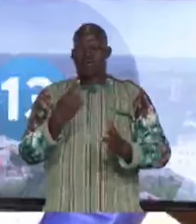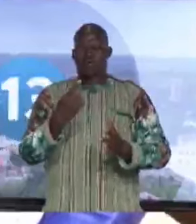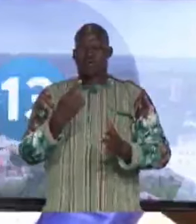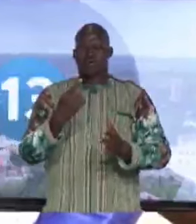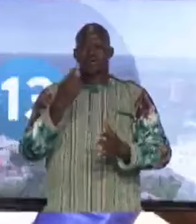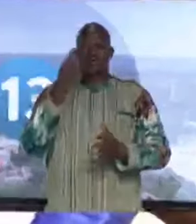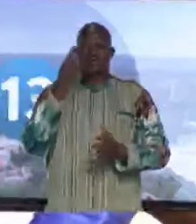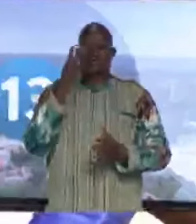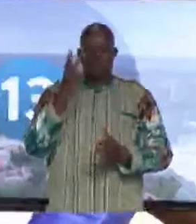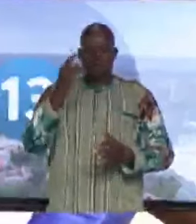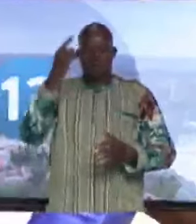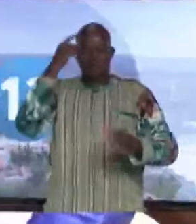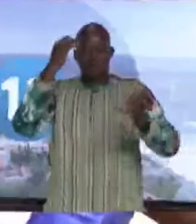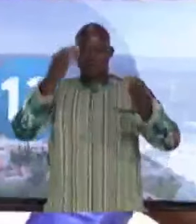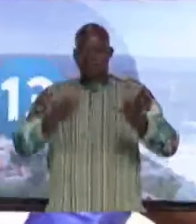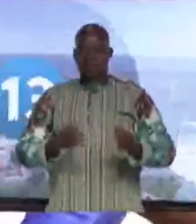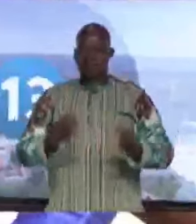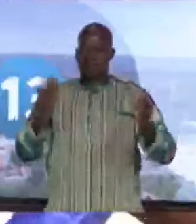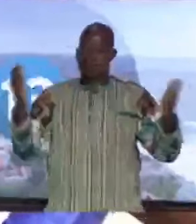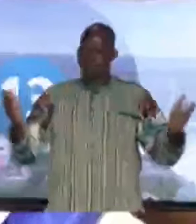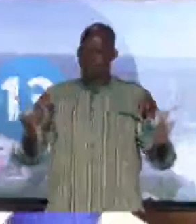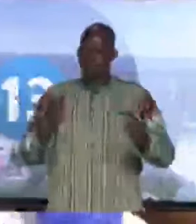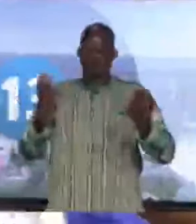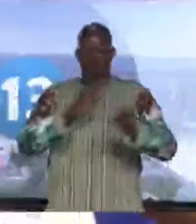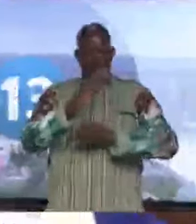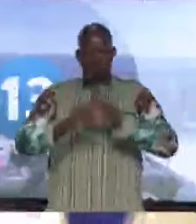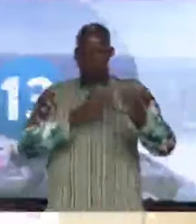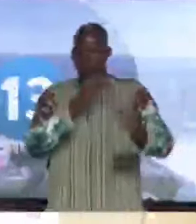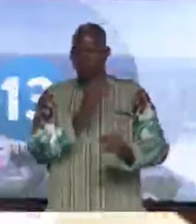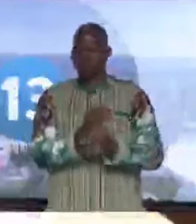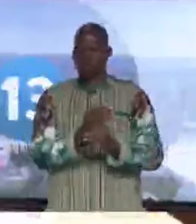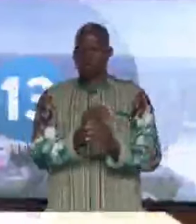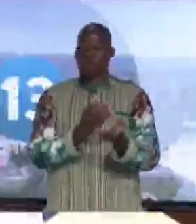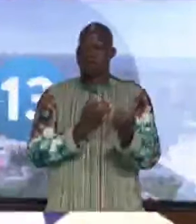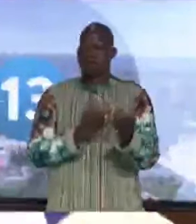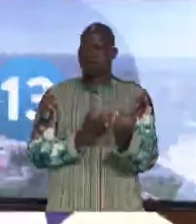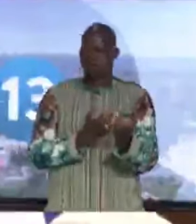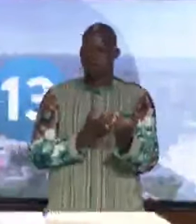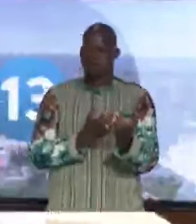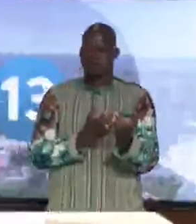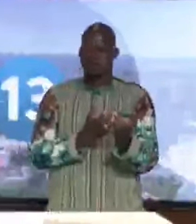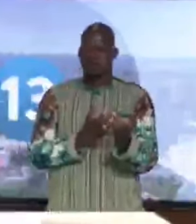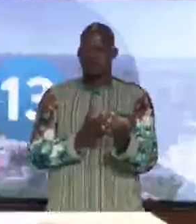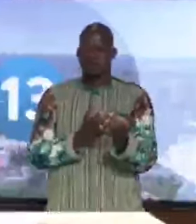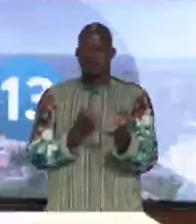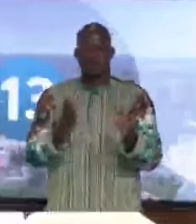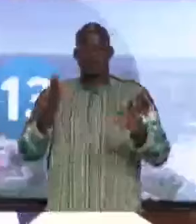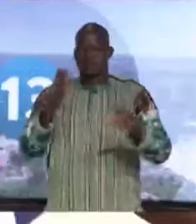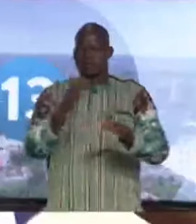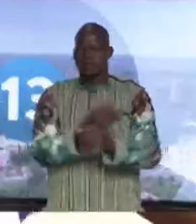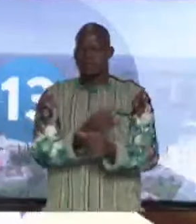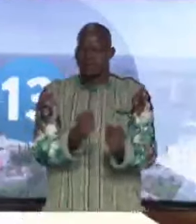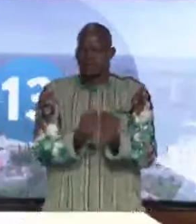voilà une décision salutaire que tout le monde attendait, qui s'est prise sans que nous ayons